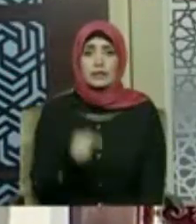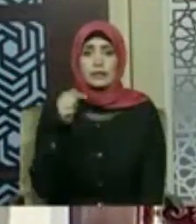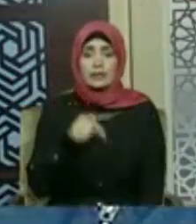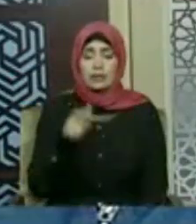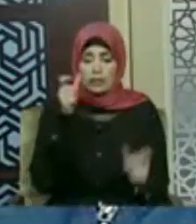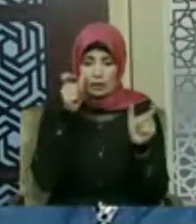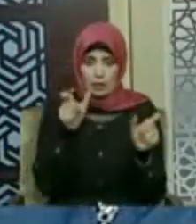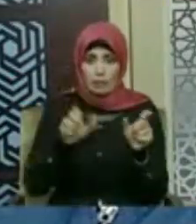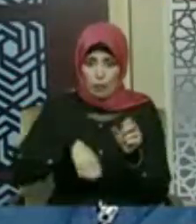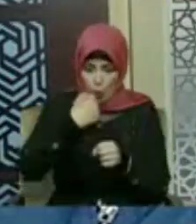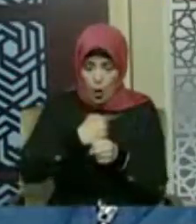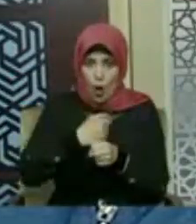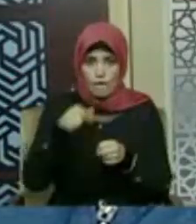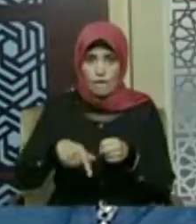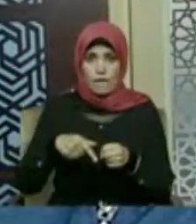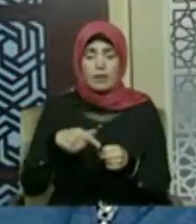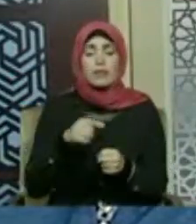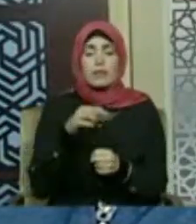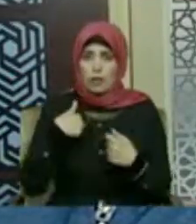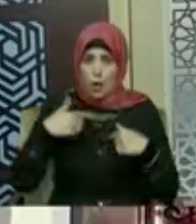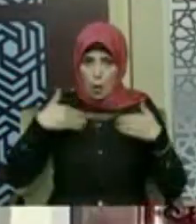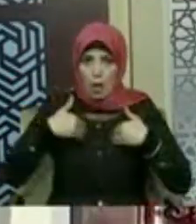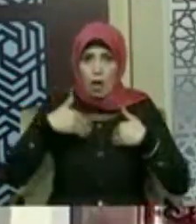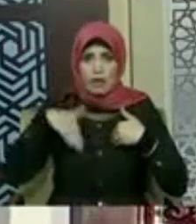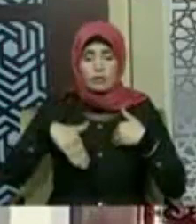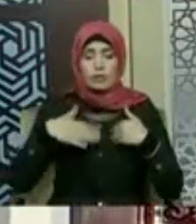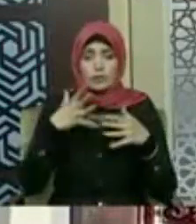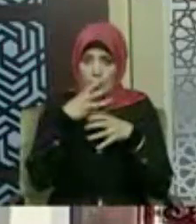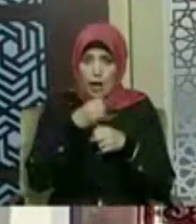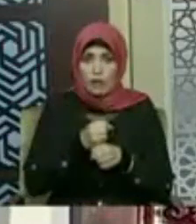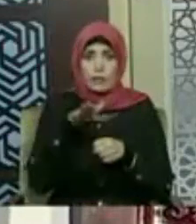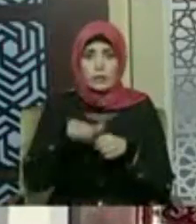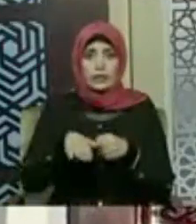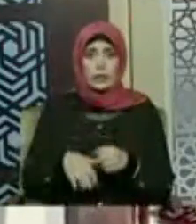مرابطون. ها نحن هنا